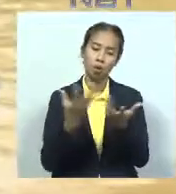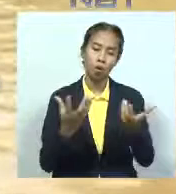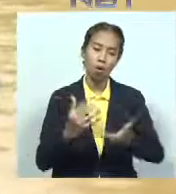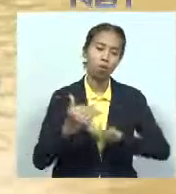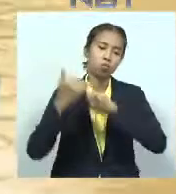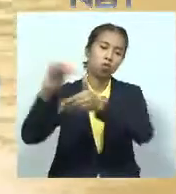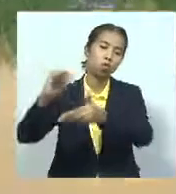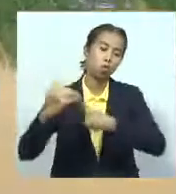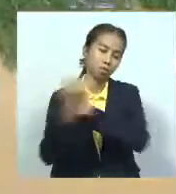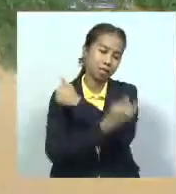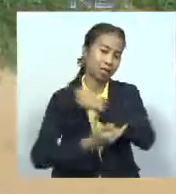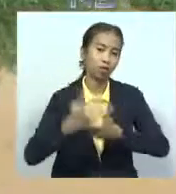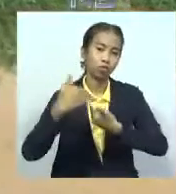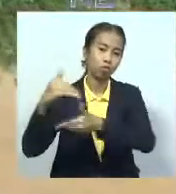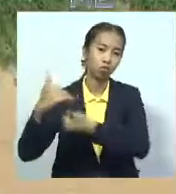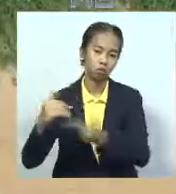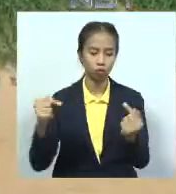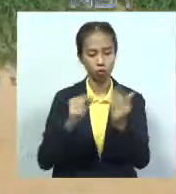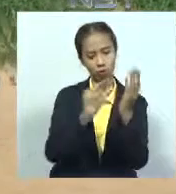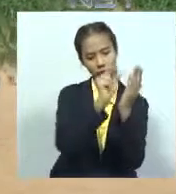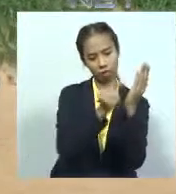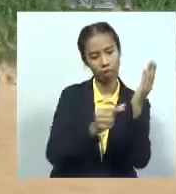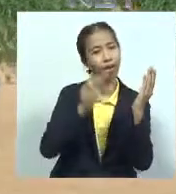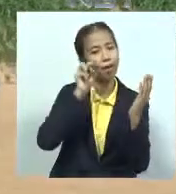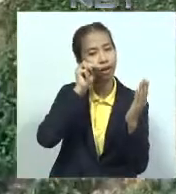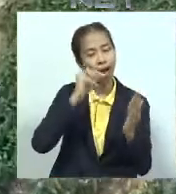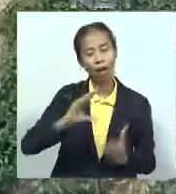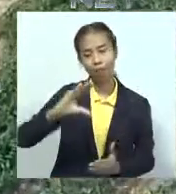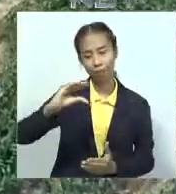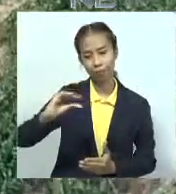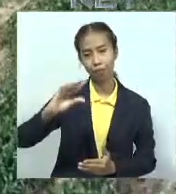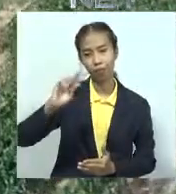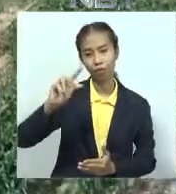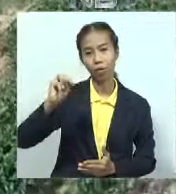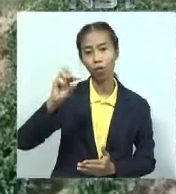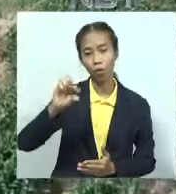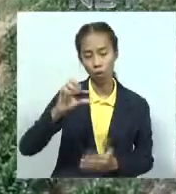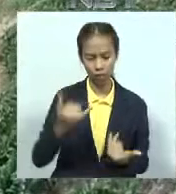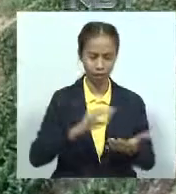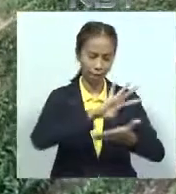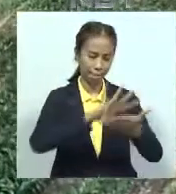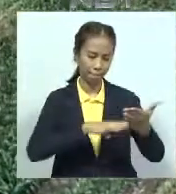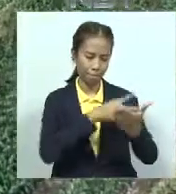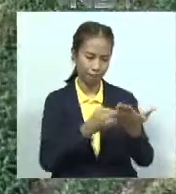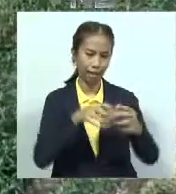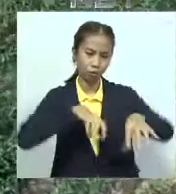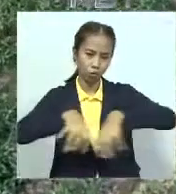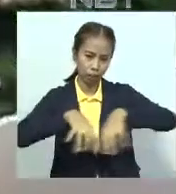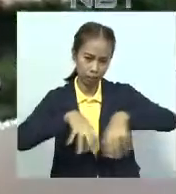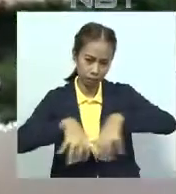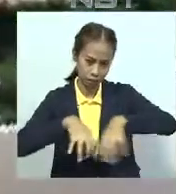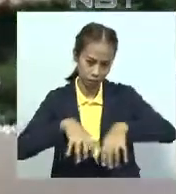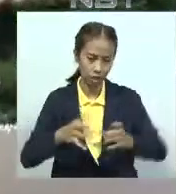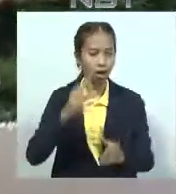พรมแดนในอนุภูมิภาคลุ่มแม่น้ำโขงสำนักงานทรัพยากรน้ำแห่งชาติเสนอร่างแผนแม่บทการบริหารจัดการทรัพยาก